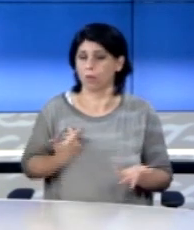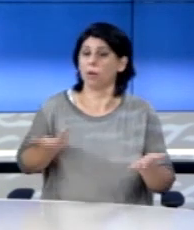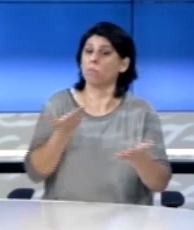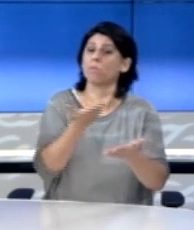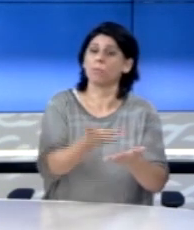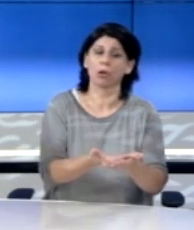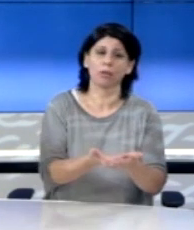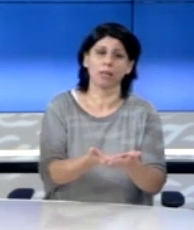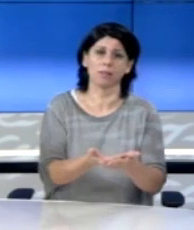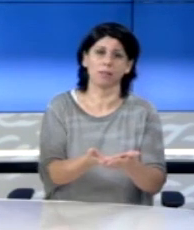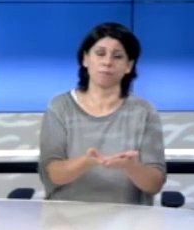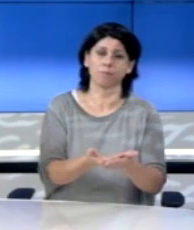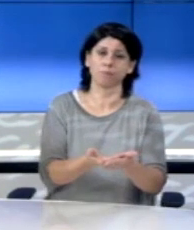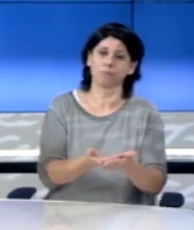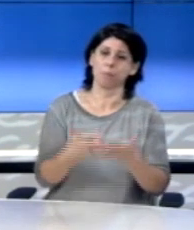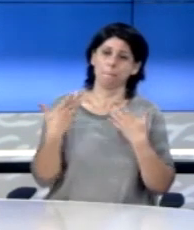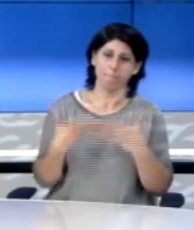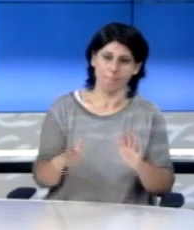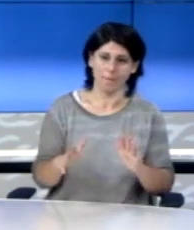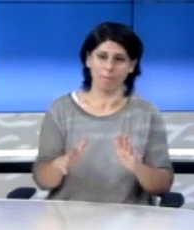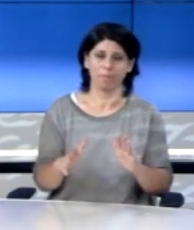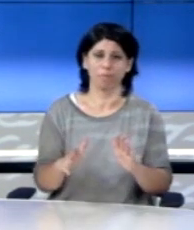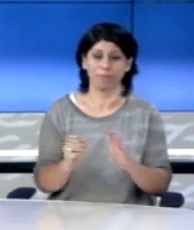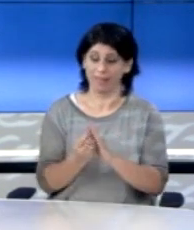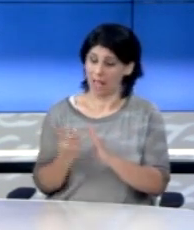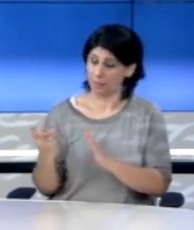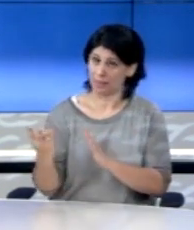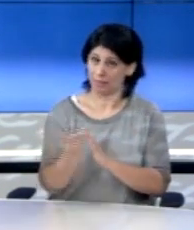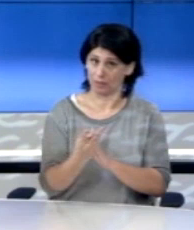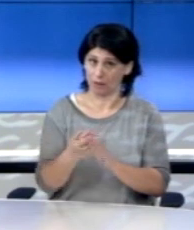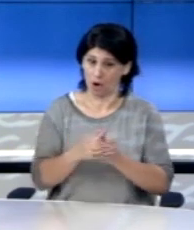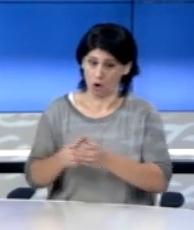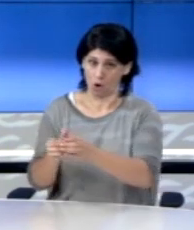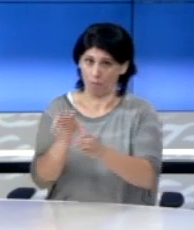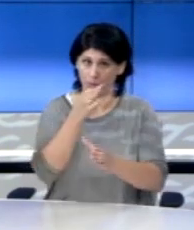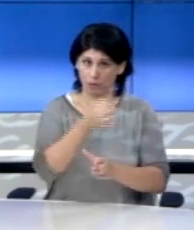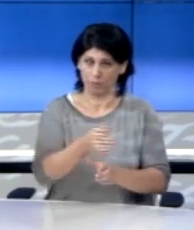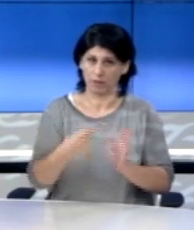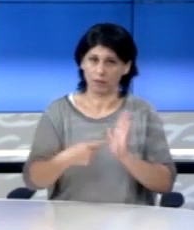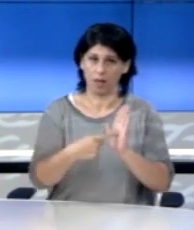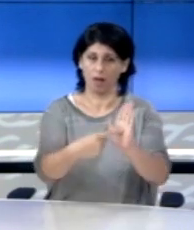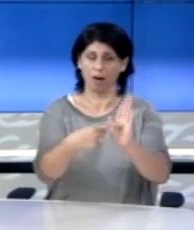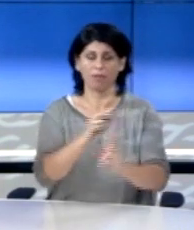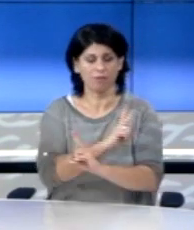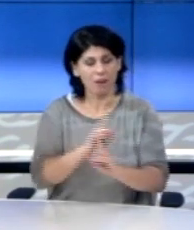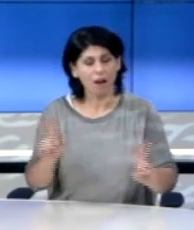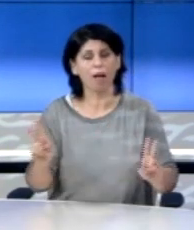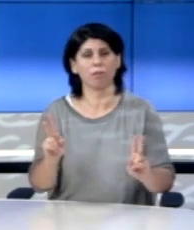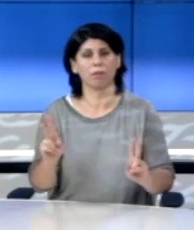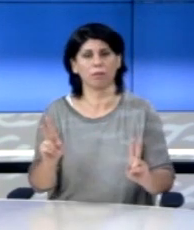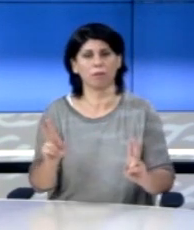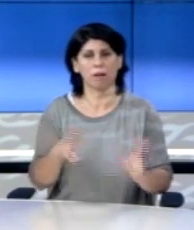προτάσεις που υποβλήθηκαν και από τα 3 κόμματα που προαναφέραμε και που ανέδειξαν ξεκάθαρα